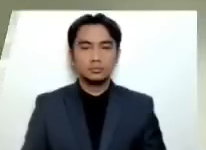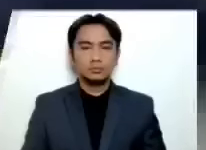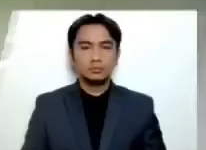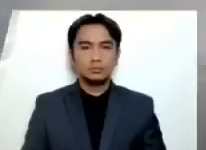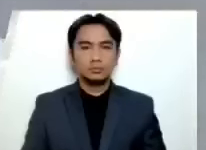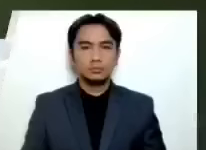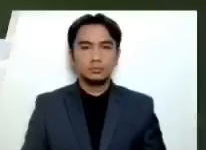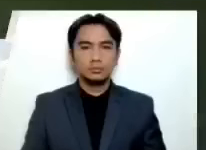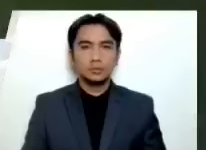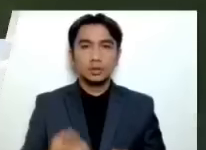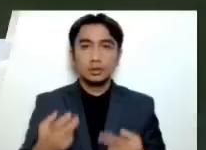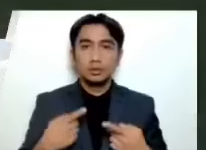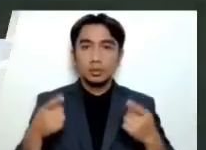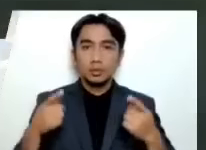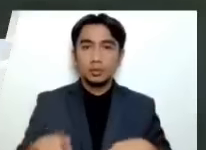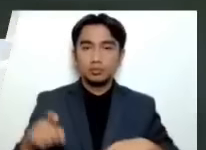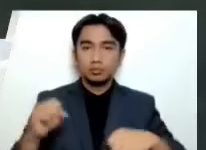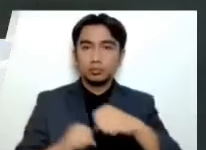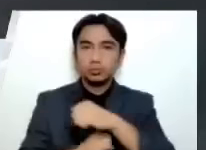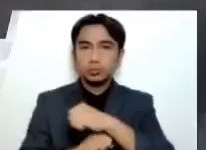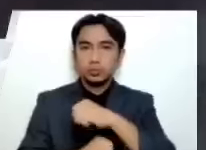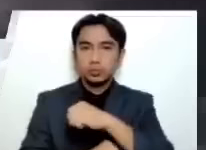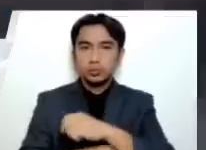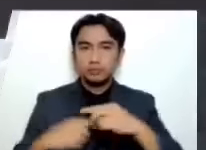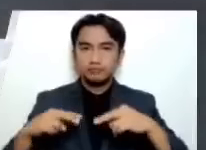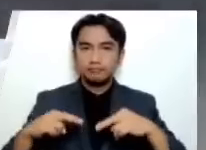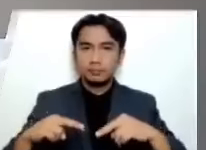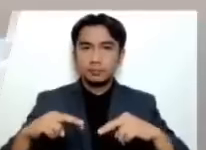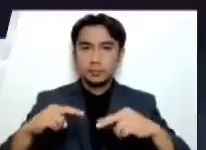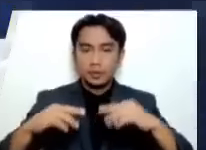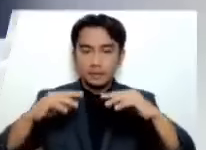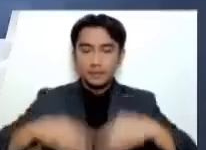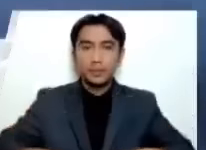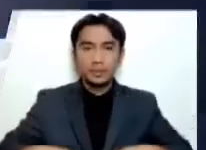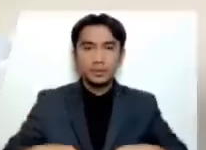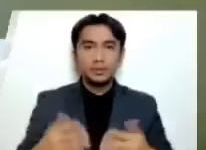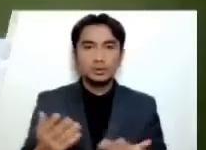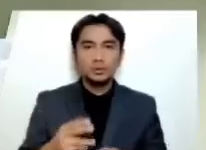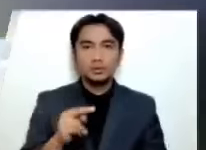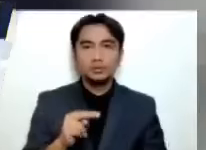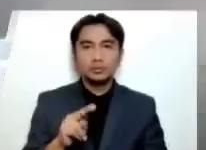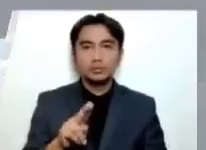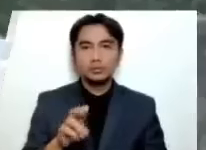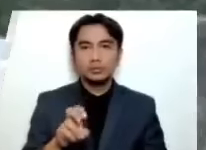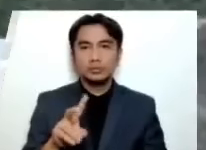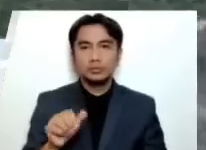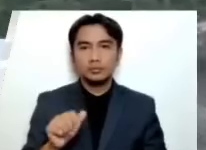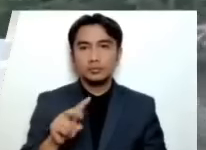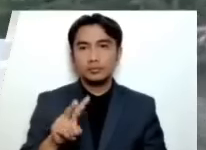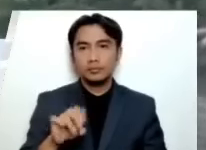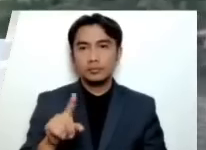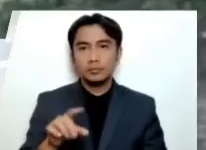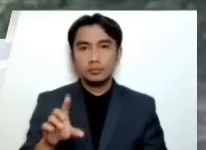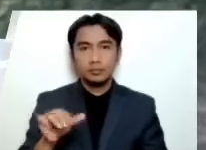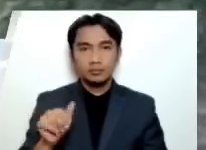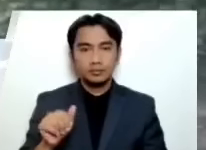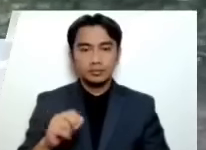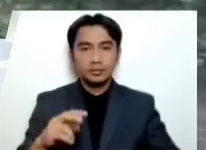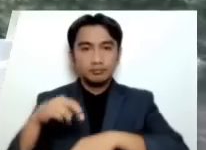Bumigay ang hanging bridge na yan sa Alfonso Castañeda, Nueva Vizcaya. Nahulog sa tubig at batuhan ang